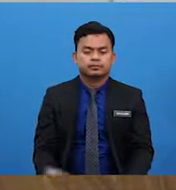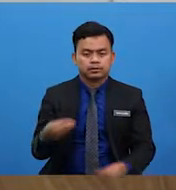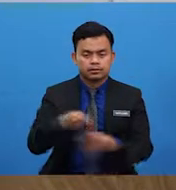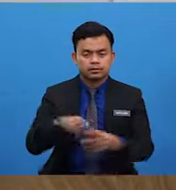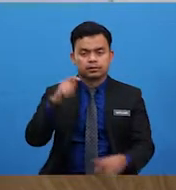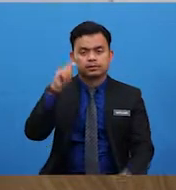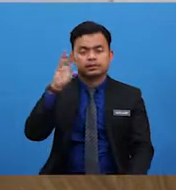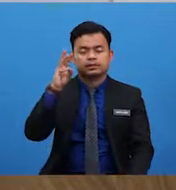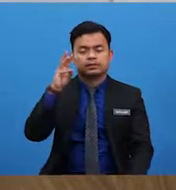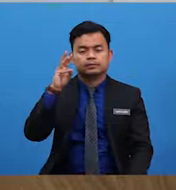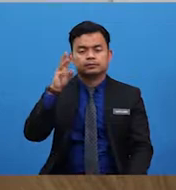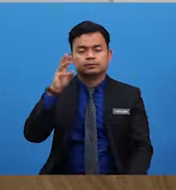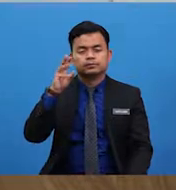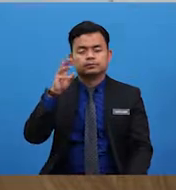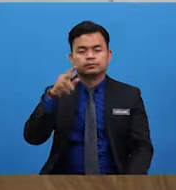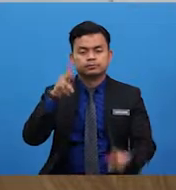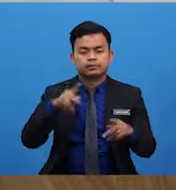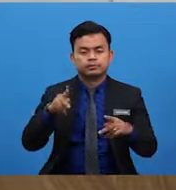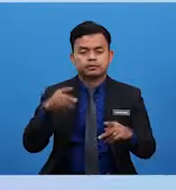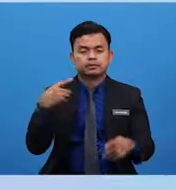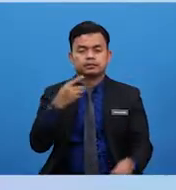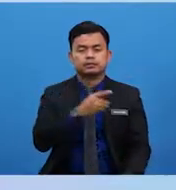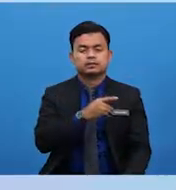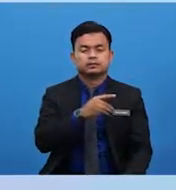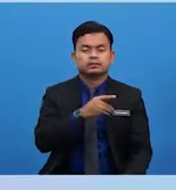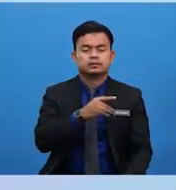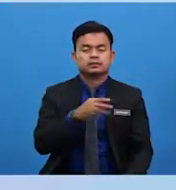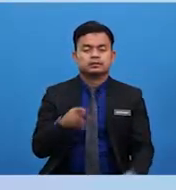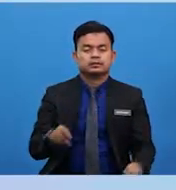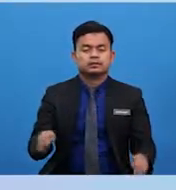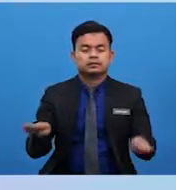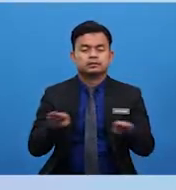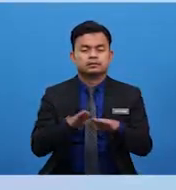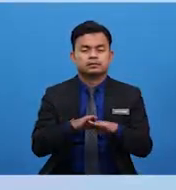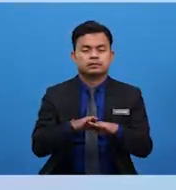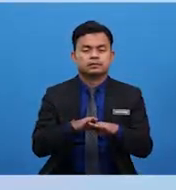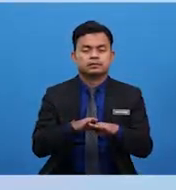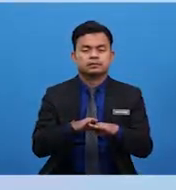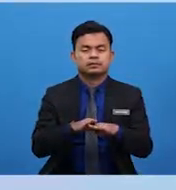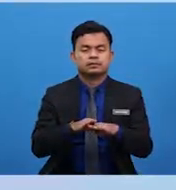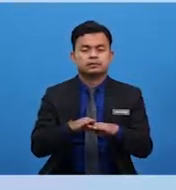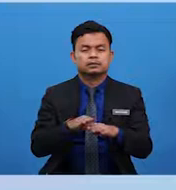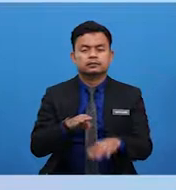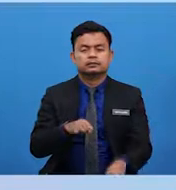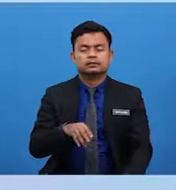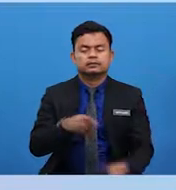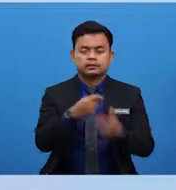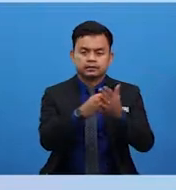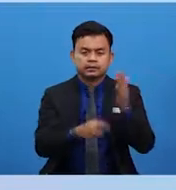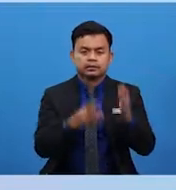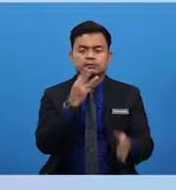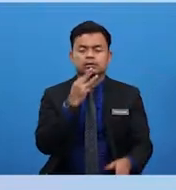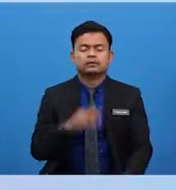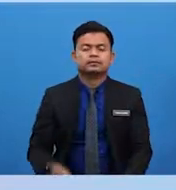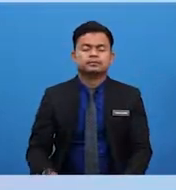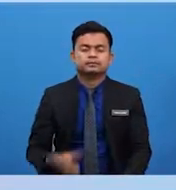kenal dengan nilai One Oke dan lah sekali adalah intensity warna juga disebut sebagai keamatan warna